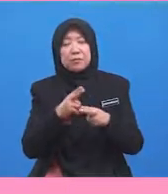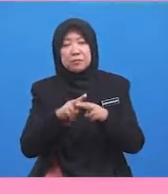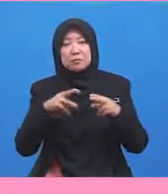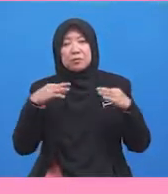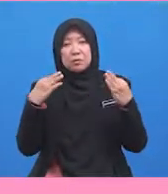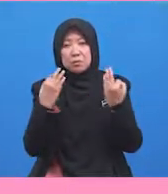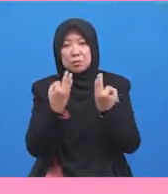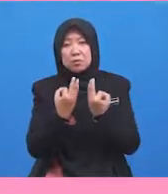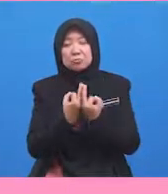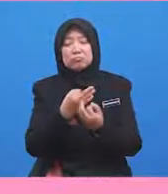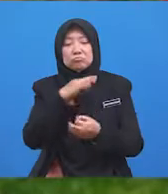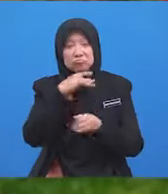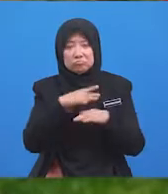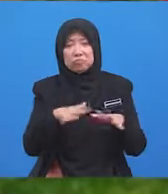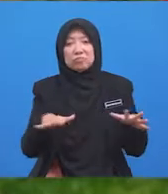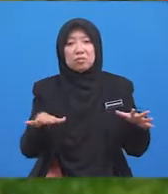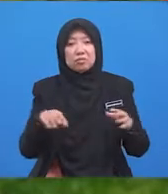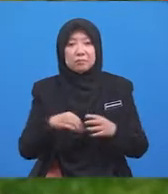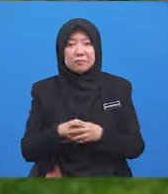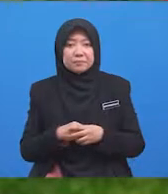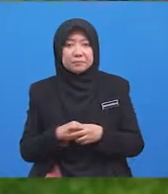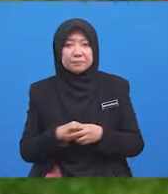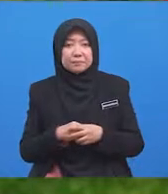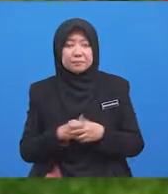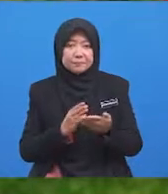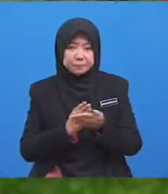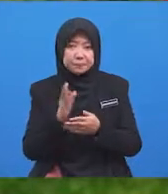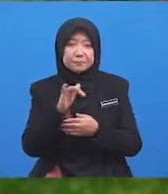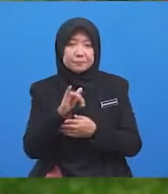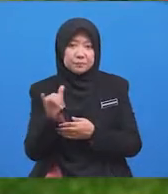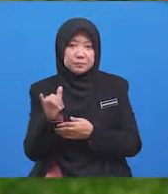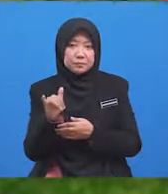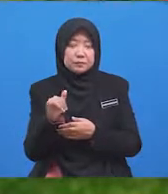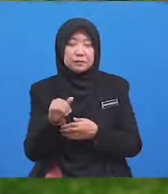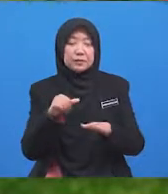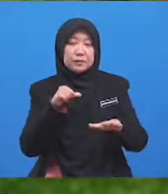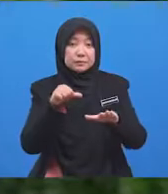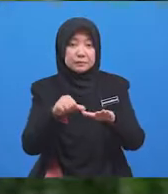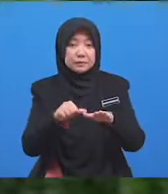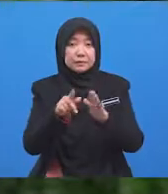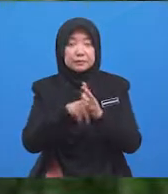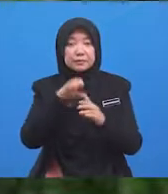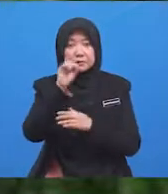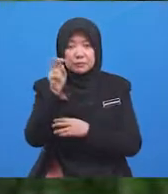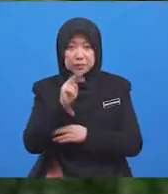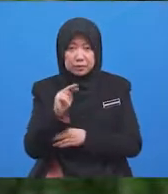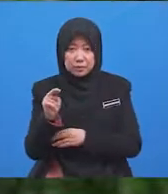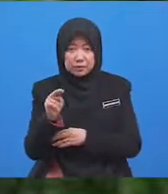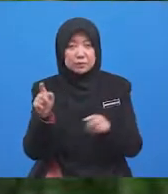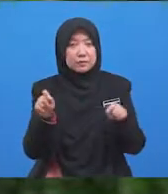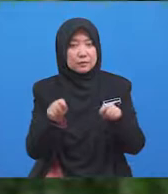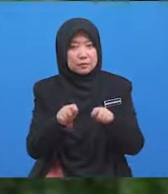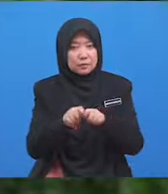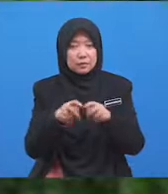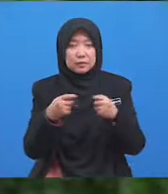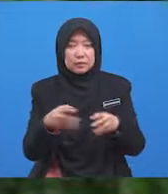juga turut tercemar seterusnya Hai berani kita kepada aspek persoalan seperti yang telah